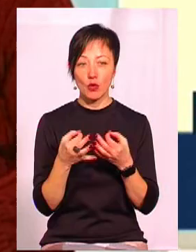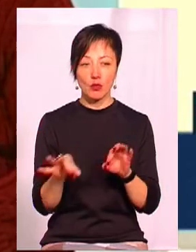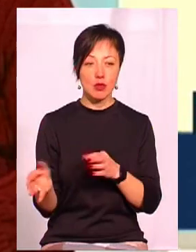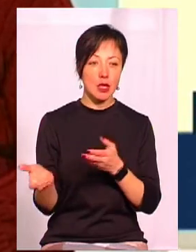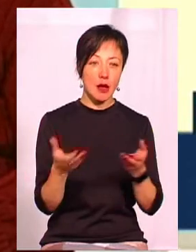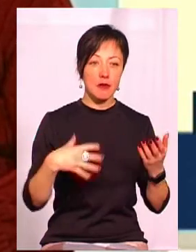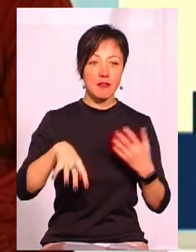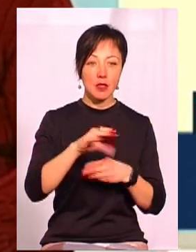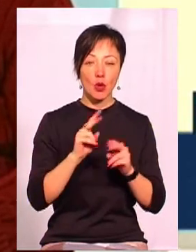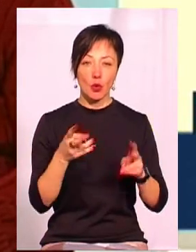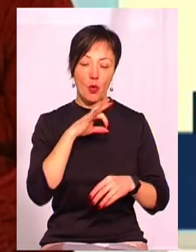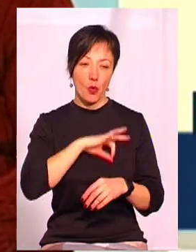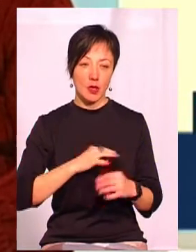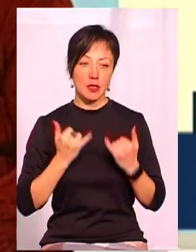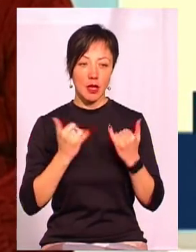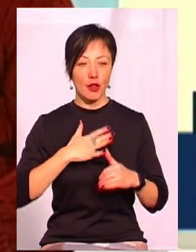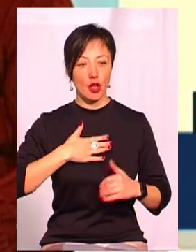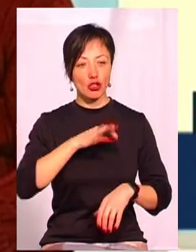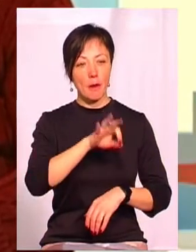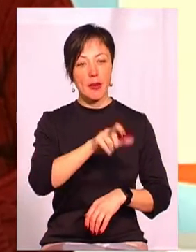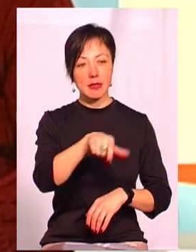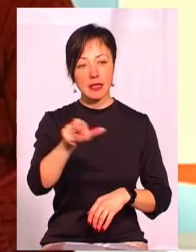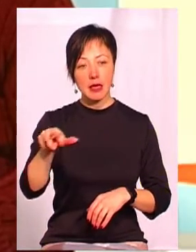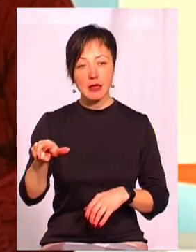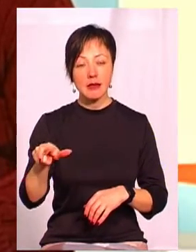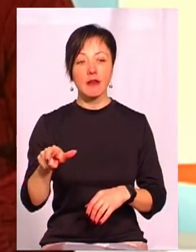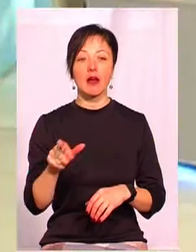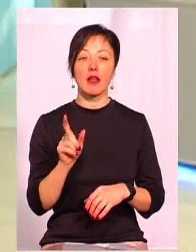допускаємо всіх, хто несе користь для наших пацієнтів, тому що